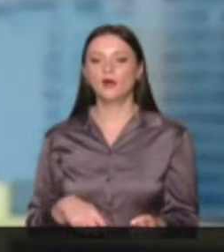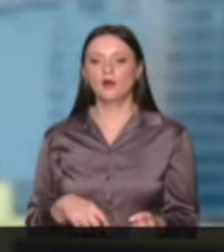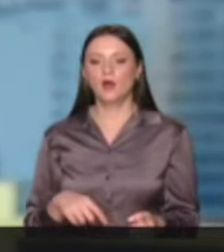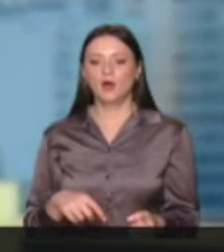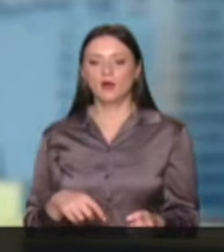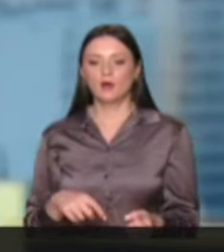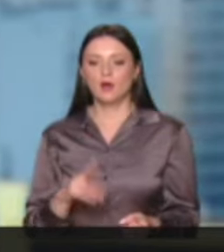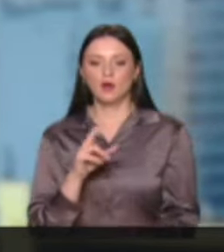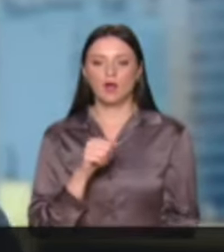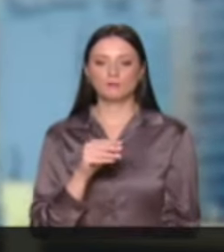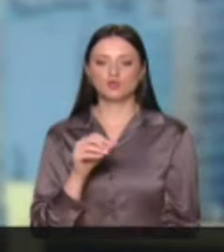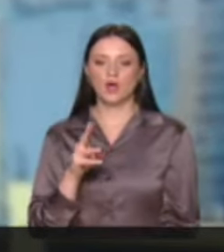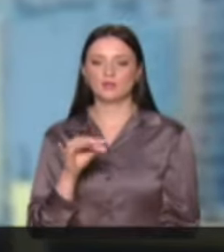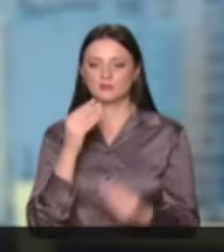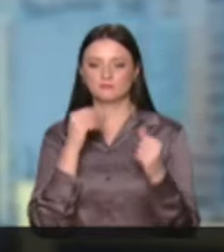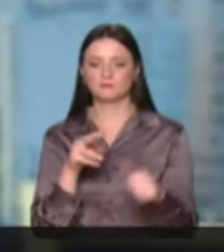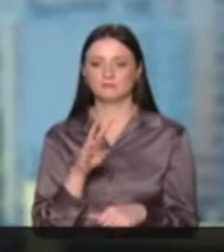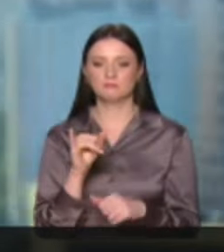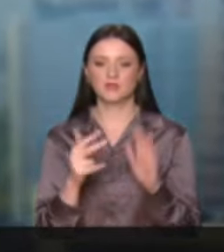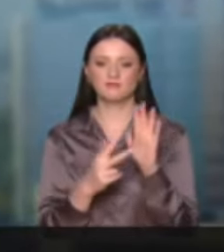Зниклий на Камчатці Мі-8 знайдено.